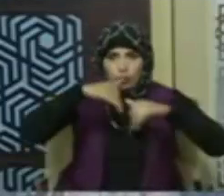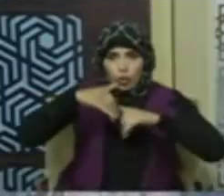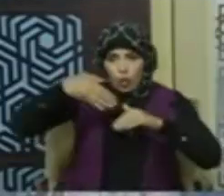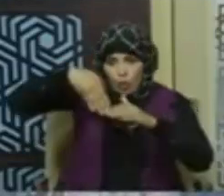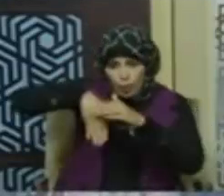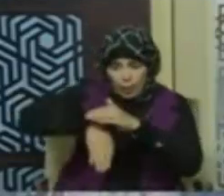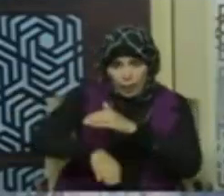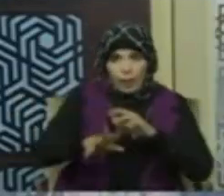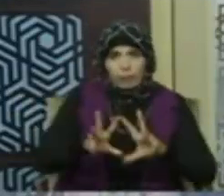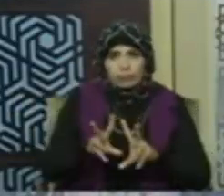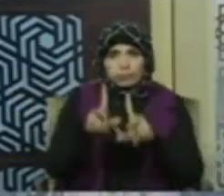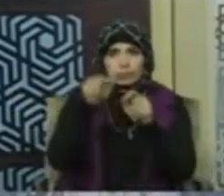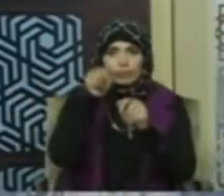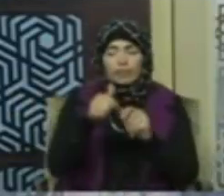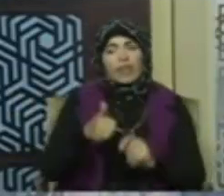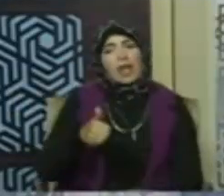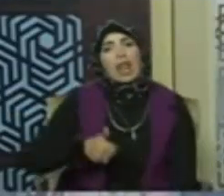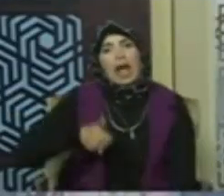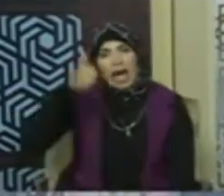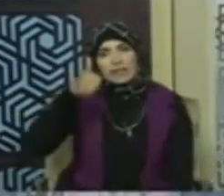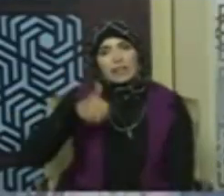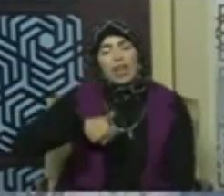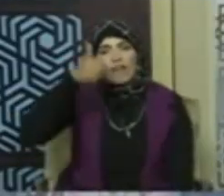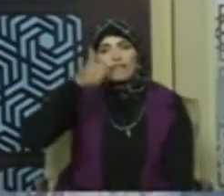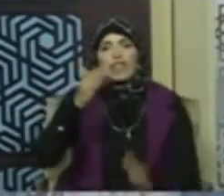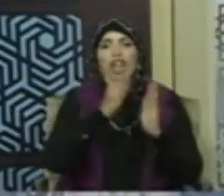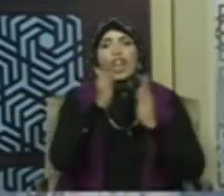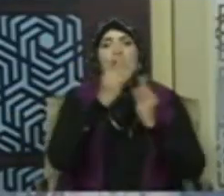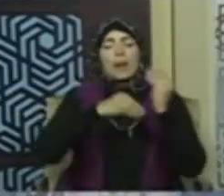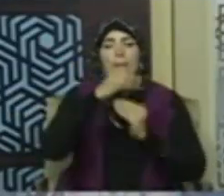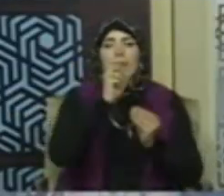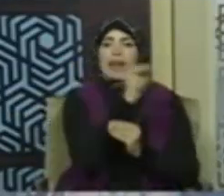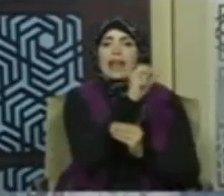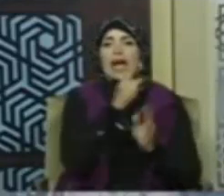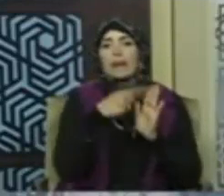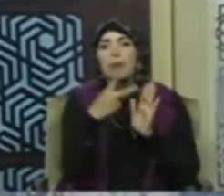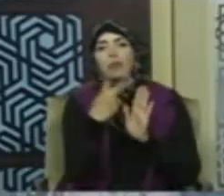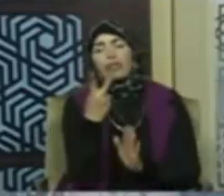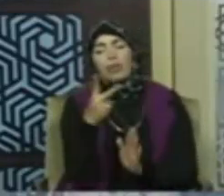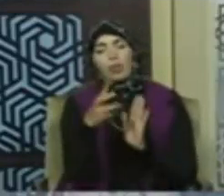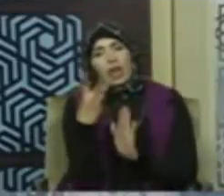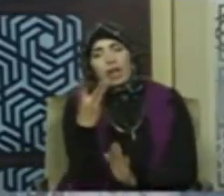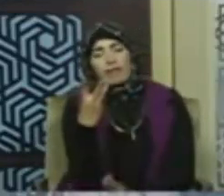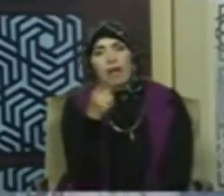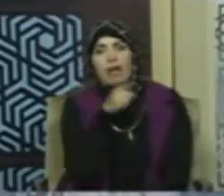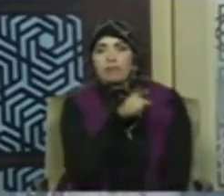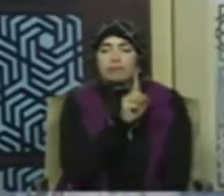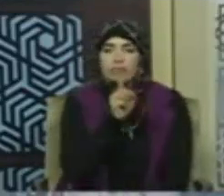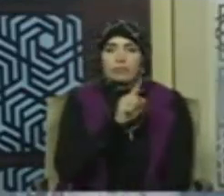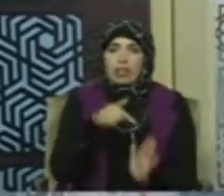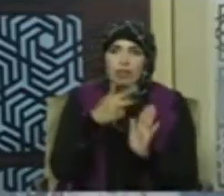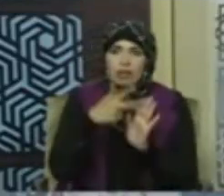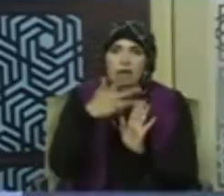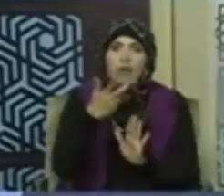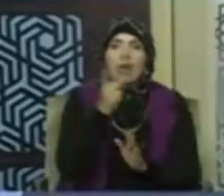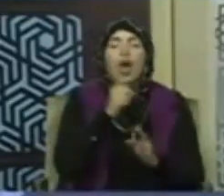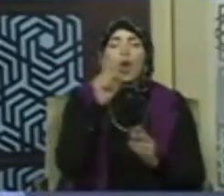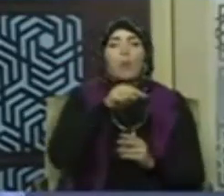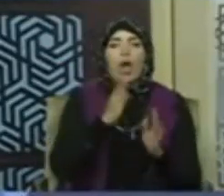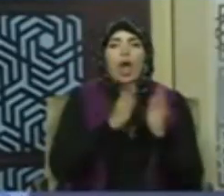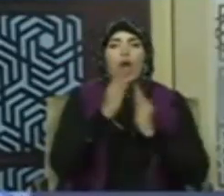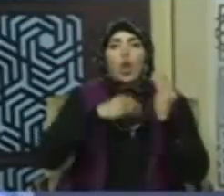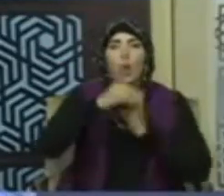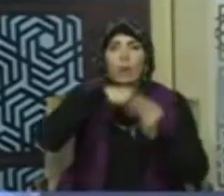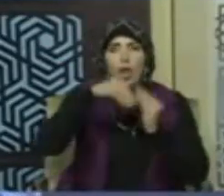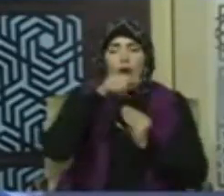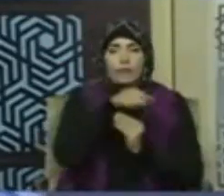مقدم ألف مرة ومرة على حج النافلة وعلى تكرار العمرة.